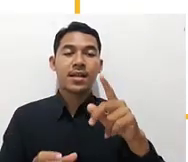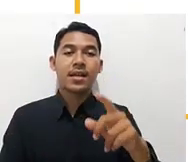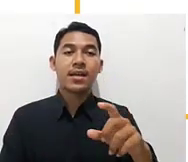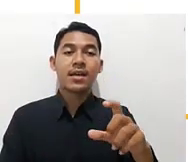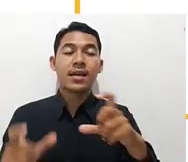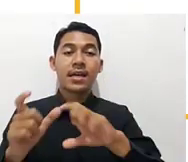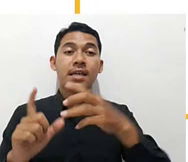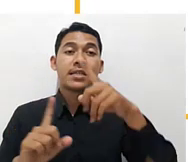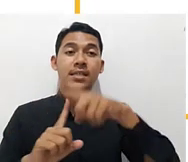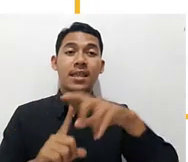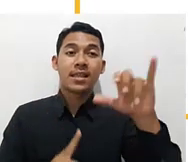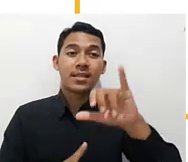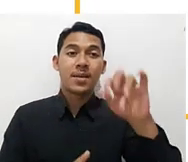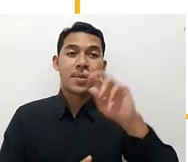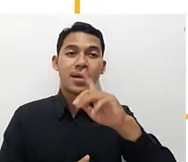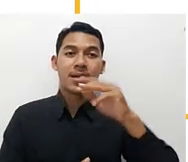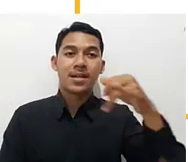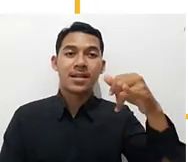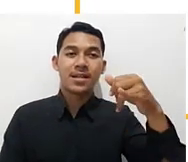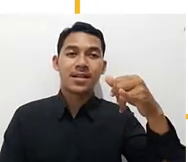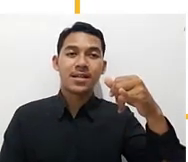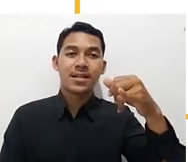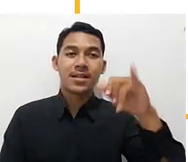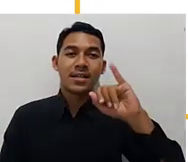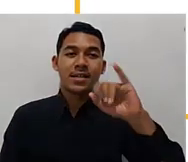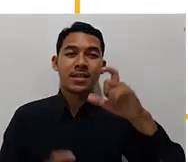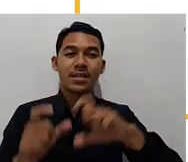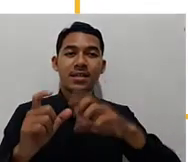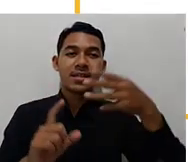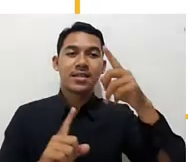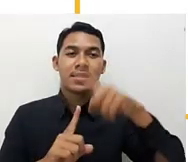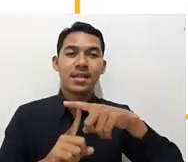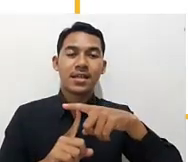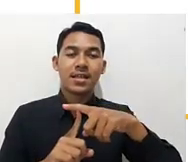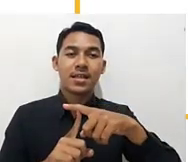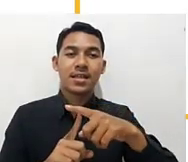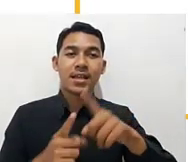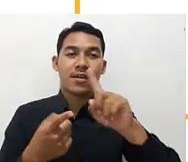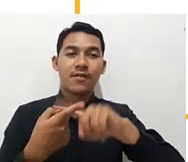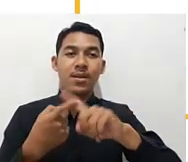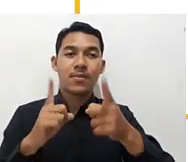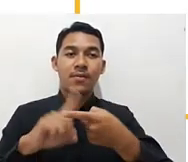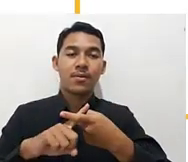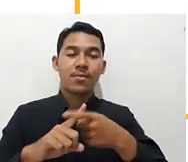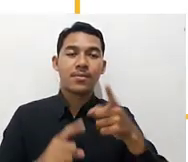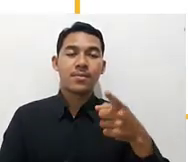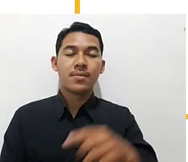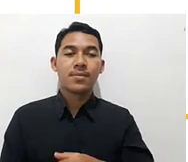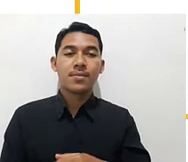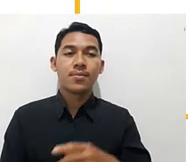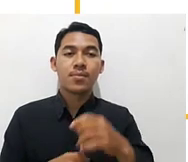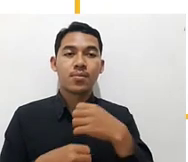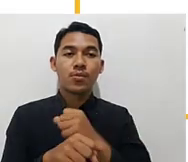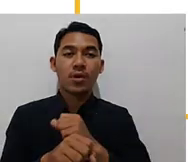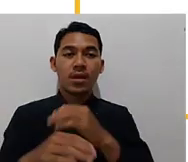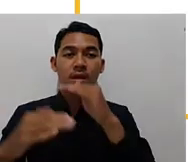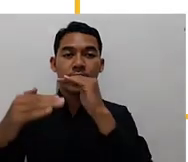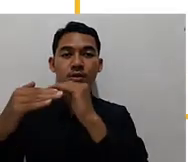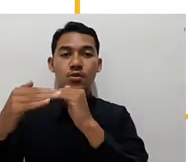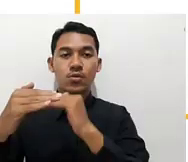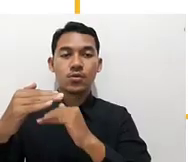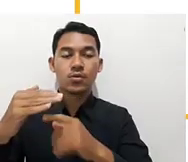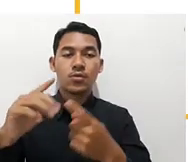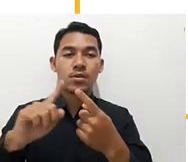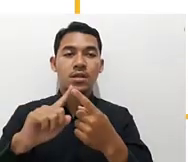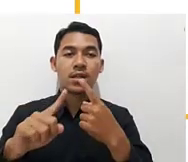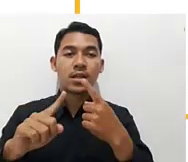ya, RS flip flop. Nah, di sini RS flip flop sendiri tuh dia dibuat atau disusun dari